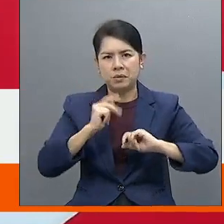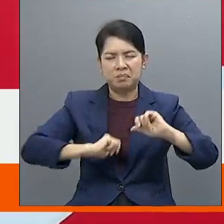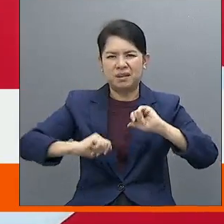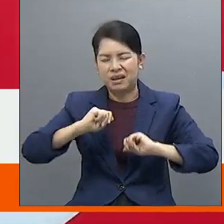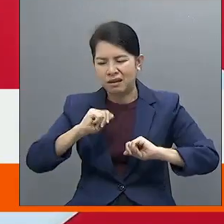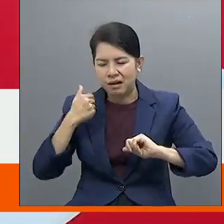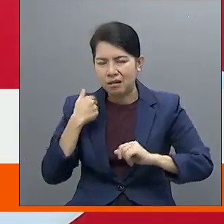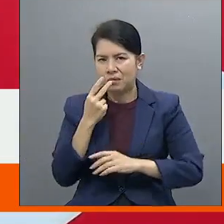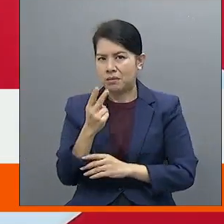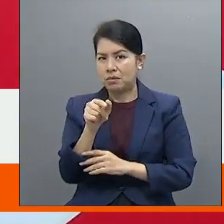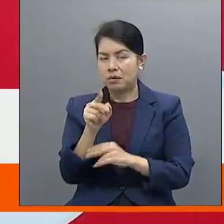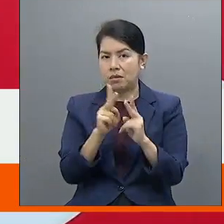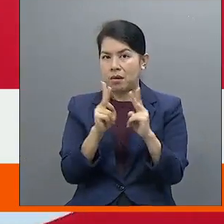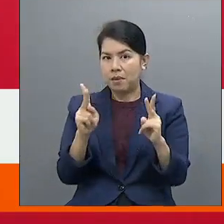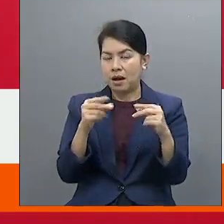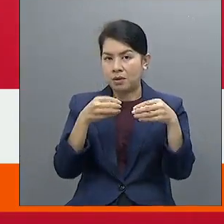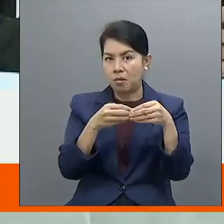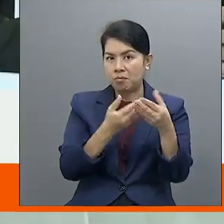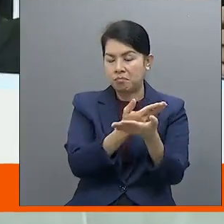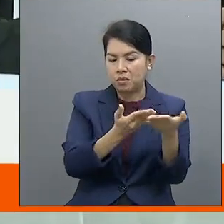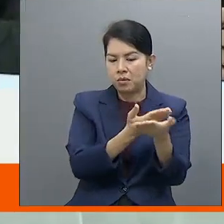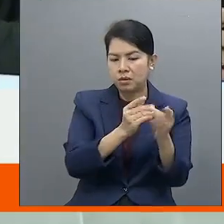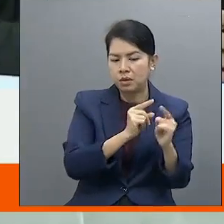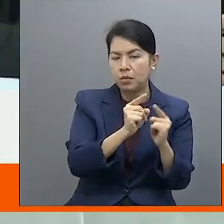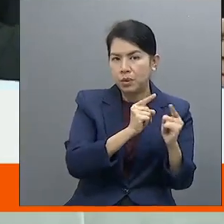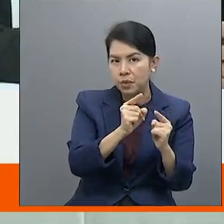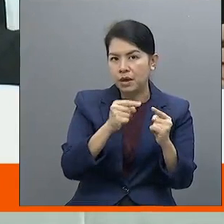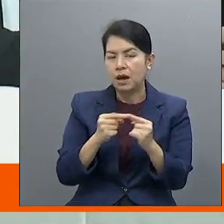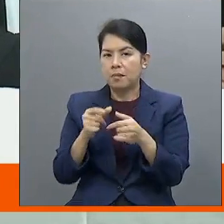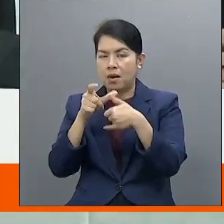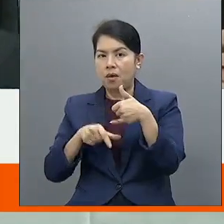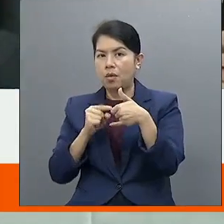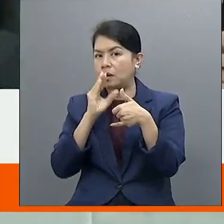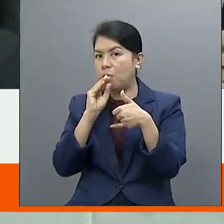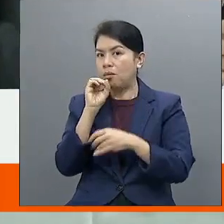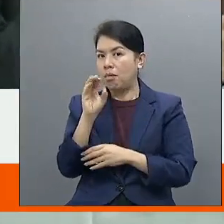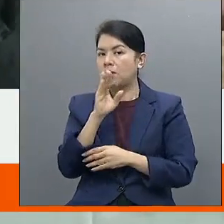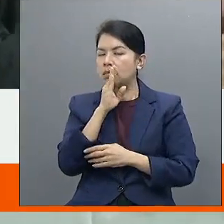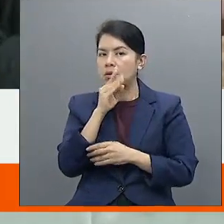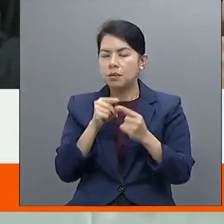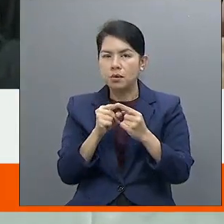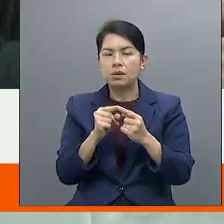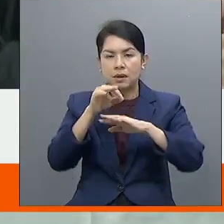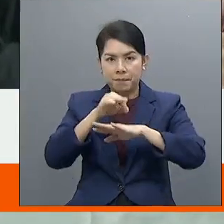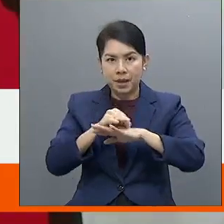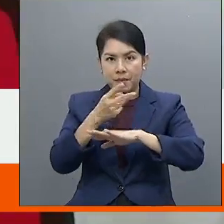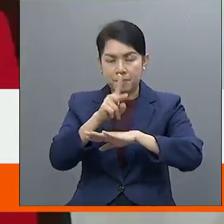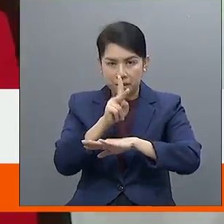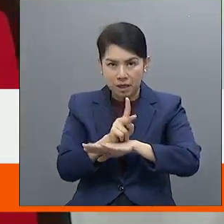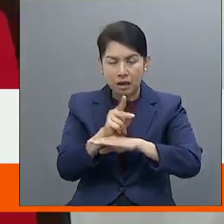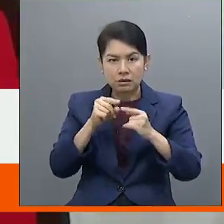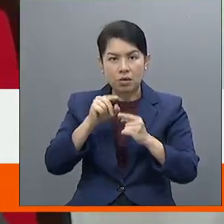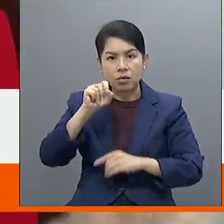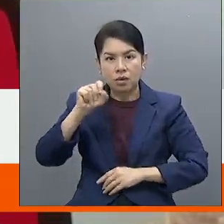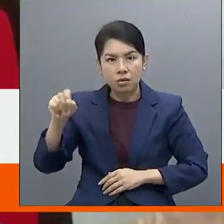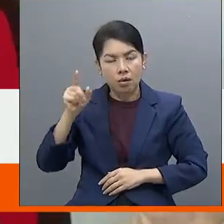รรมการบริหารพรรคกับคนผู้ที่ออกมาบอกว่าตำแหน่งประธานสภาเนี่ยต้องเป็นของเพื่อไทยเนี่ยผมว่าคนรู้กันหม